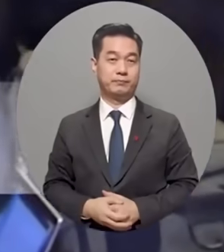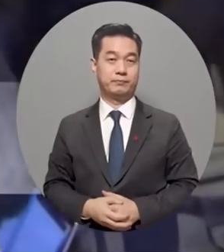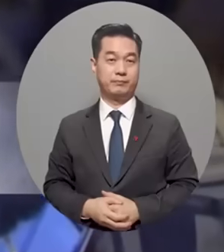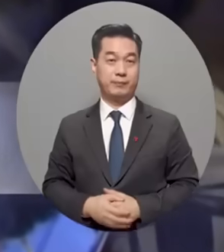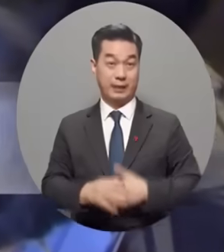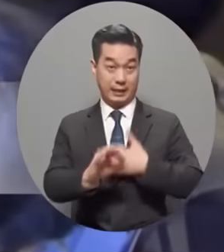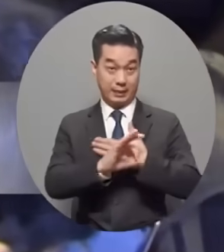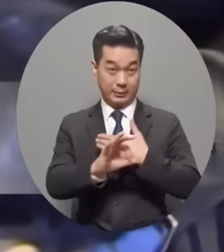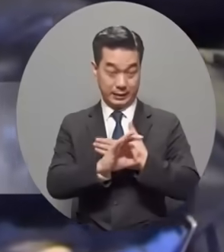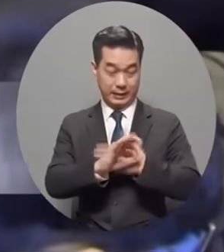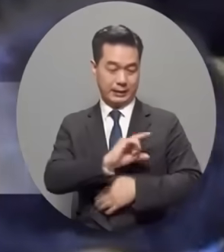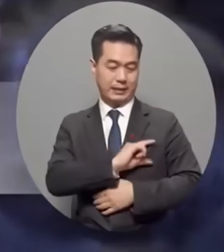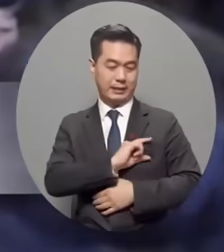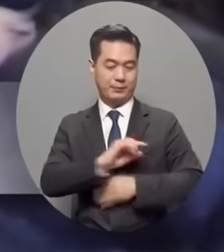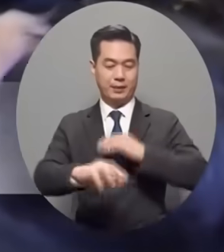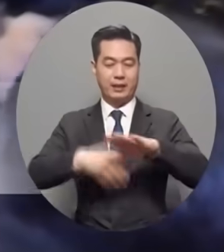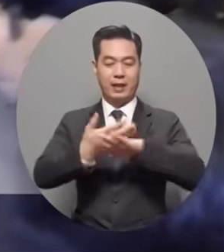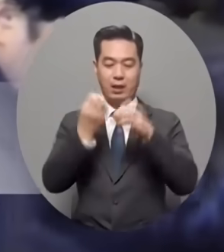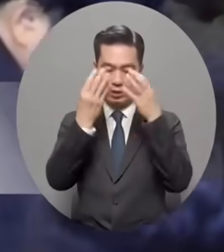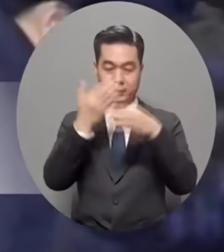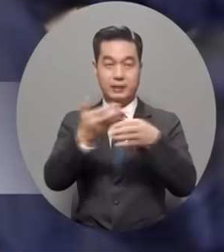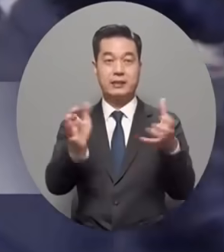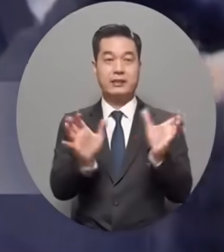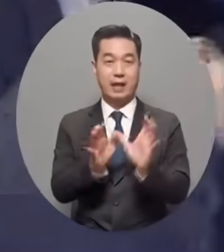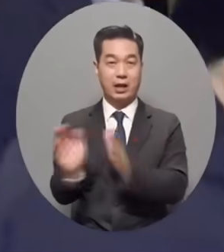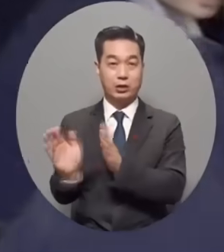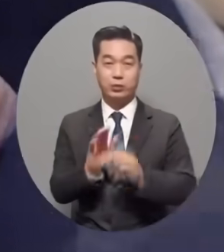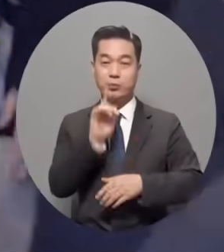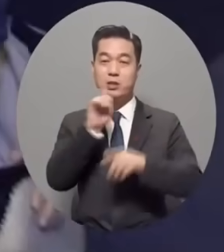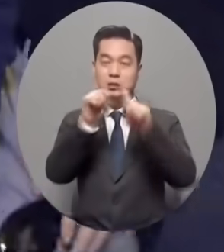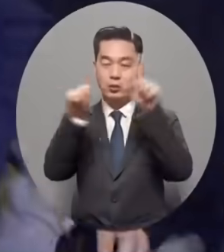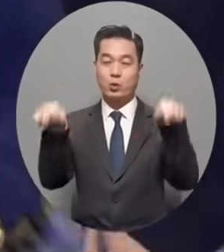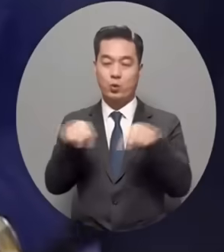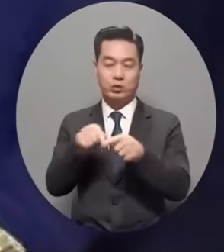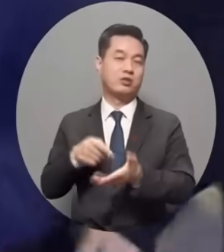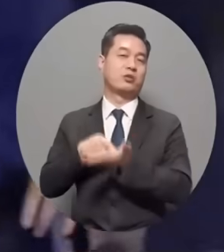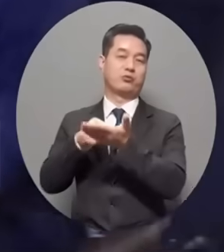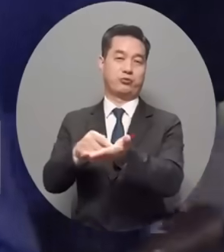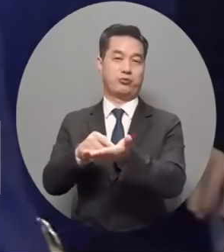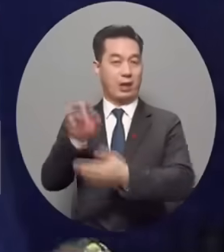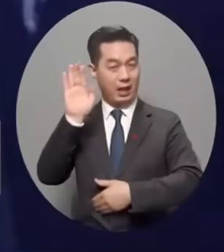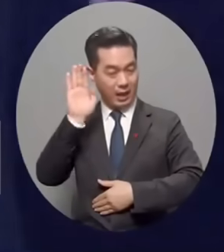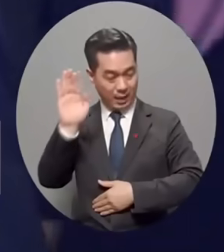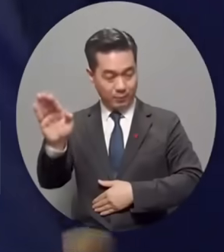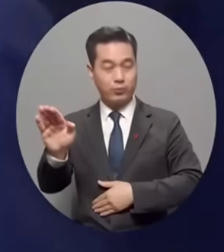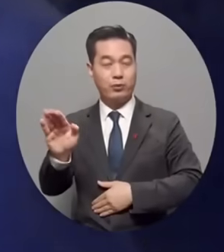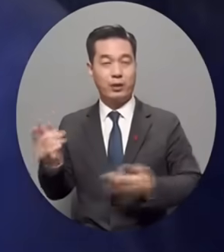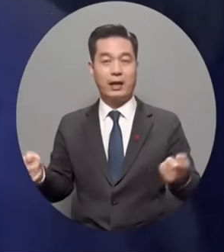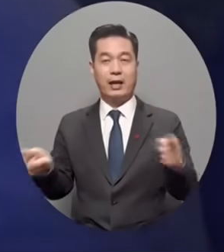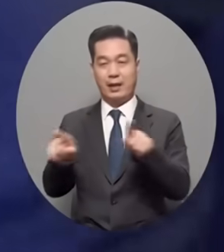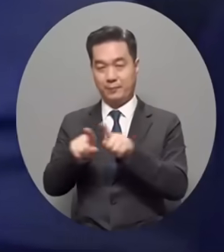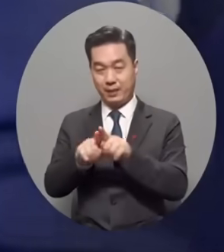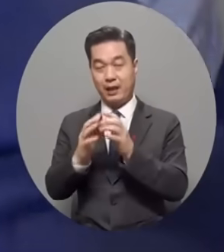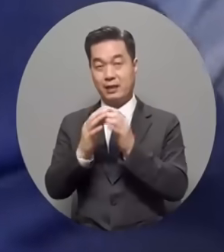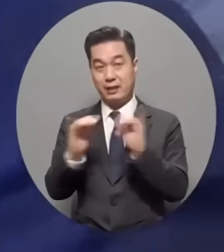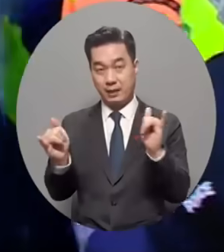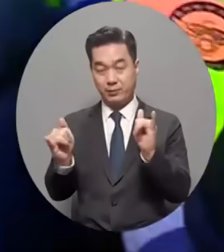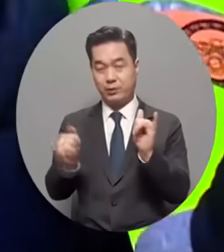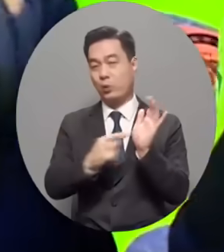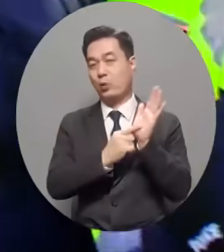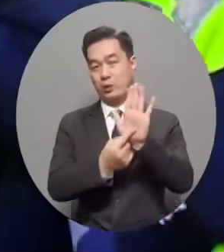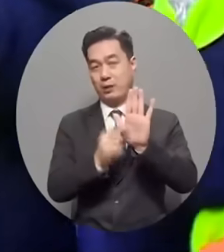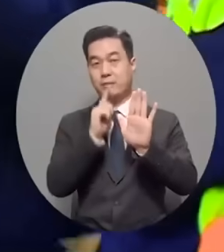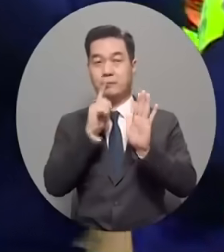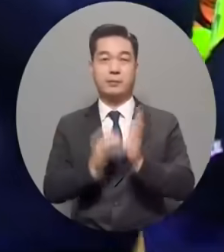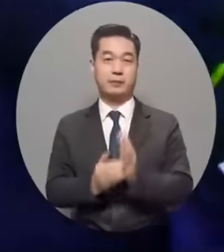갇힌 개혁신당 창당 준비신고서를 선관위에 제출했다며 조만간 합류할 인사들도 공개하겠다고 예고했습니다.